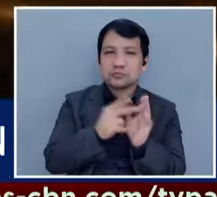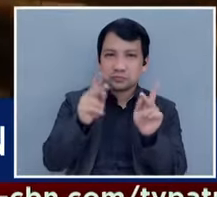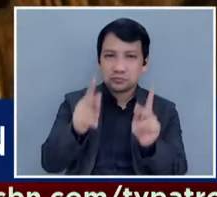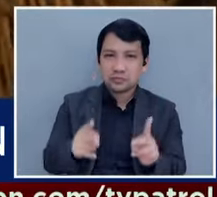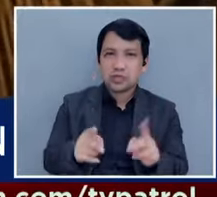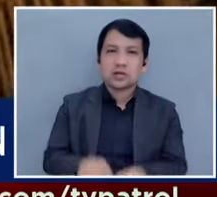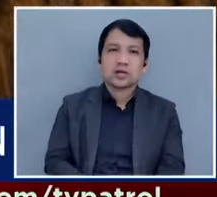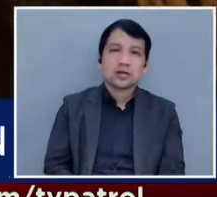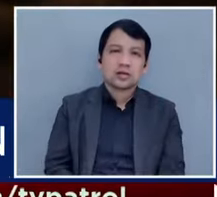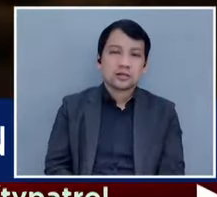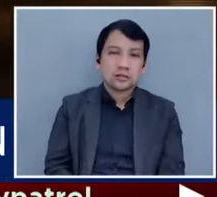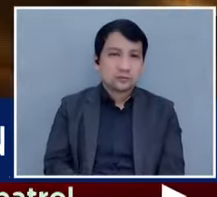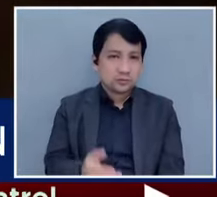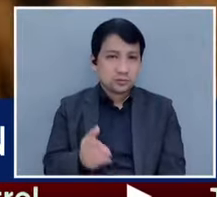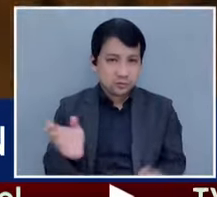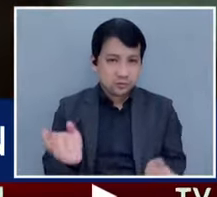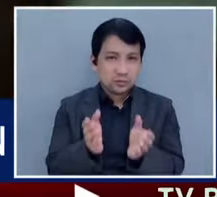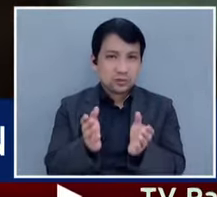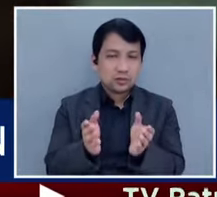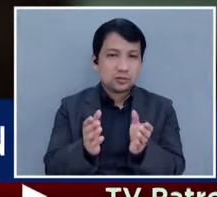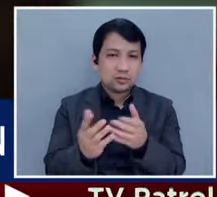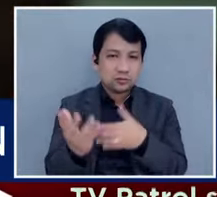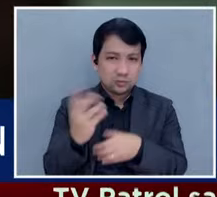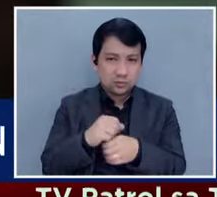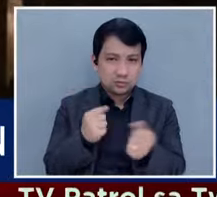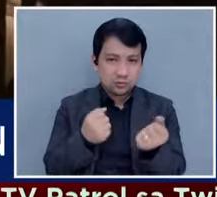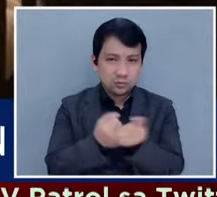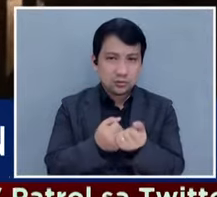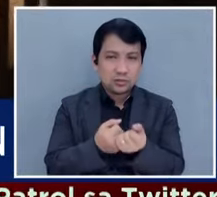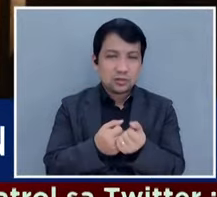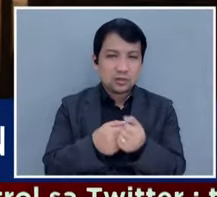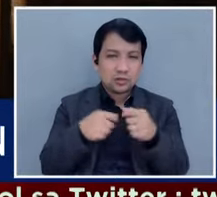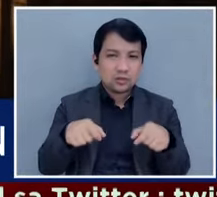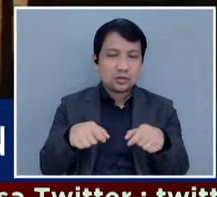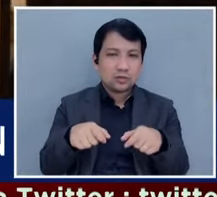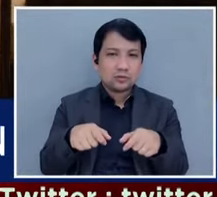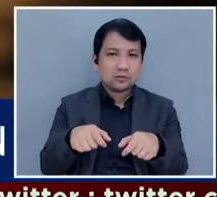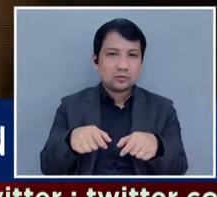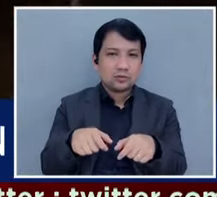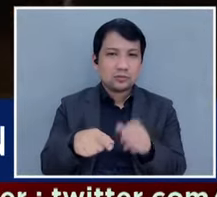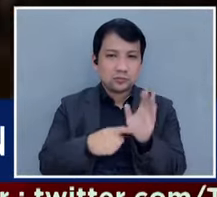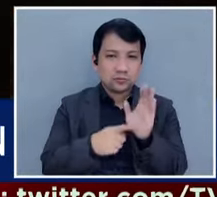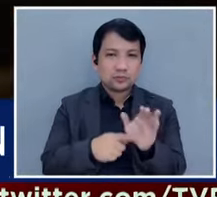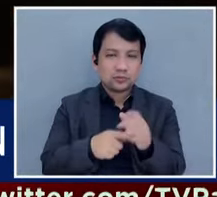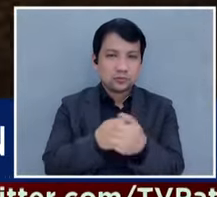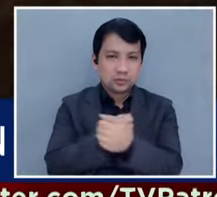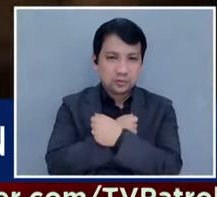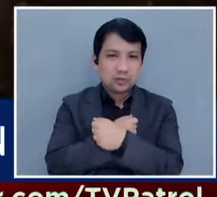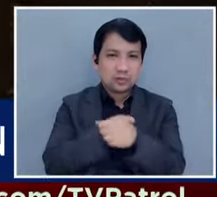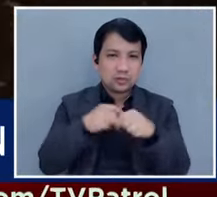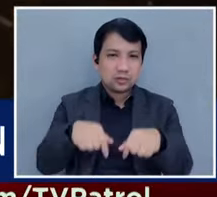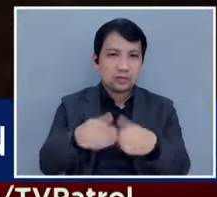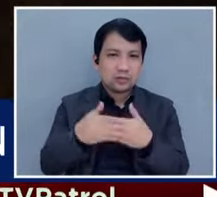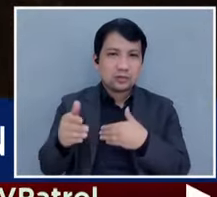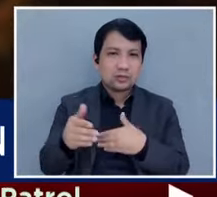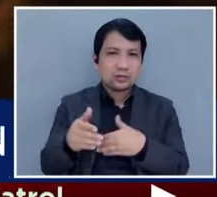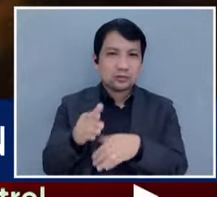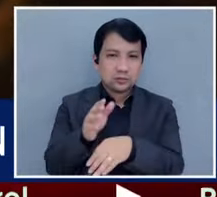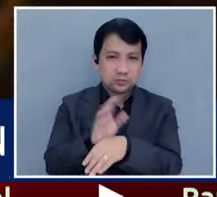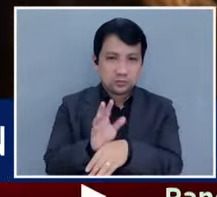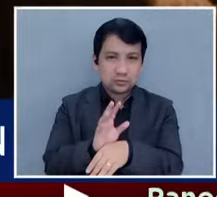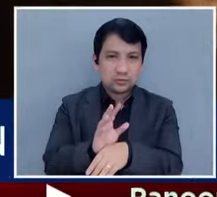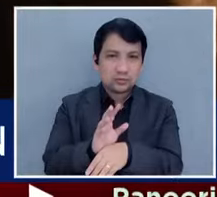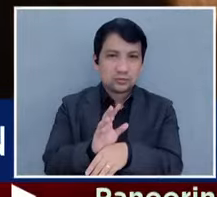crew na tangkilikin ang kanilang pelikula na anilay kanilang labor of love. Palabas na ang Abigail sa mga sinihan simula